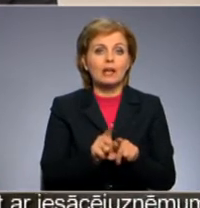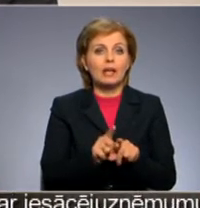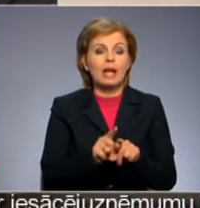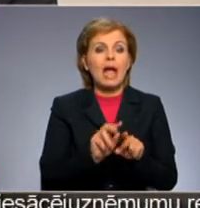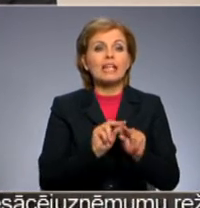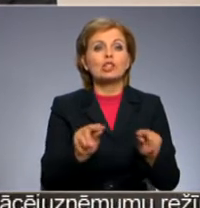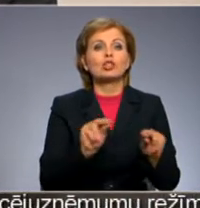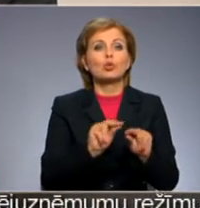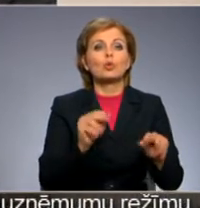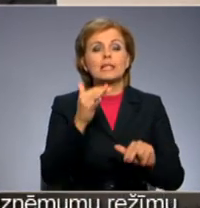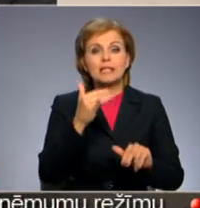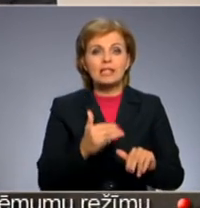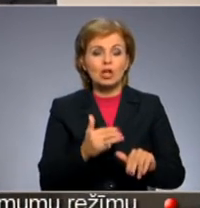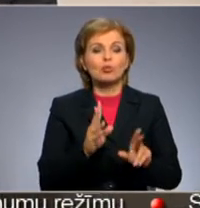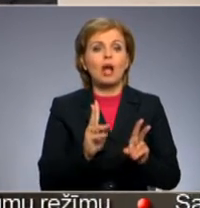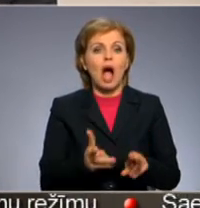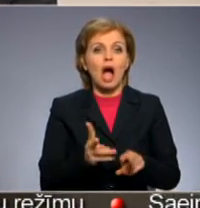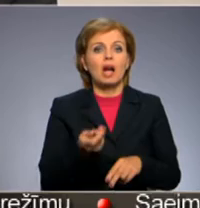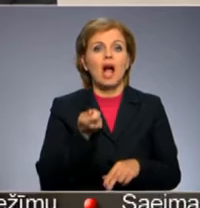instrukcijas, kādā veidā šie kases aparāti ir